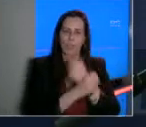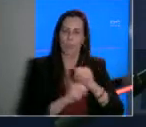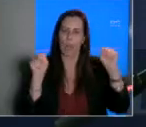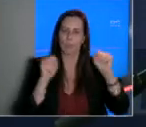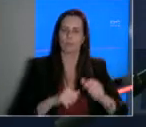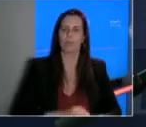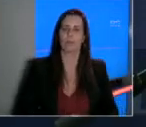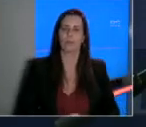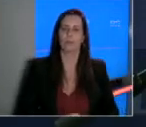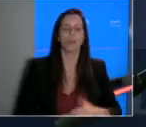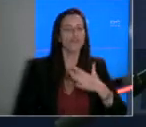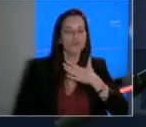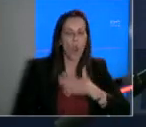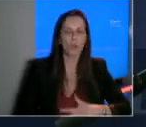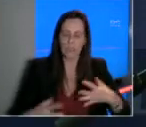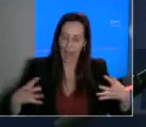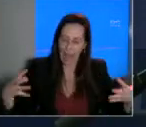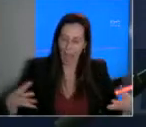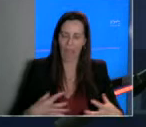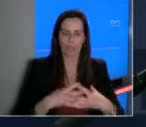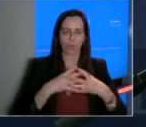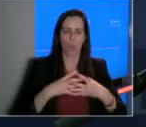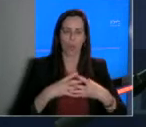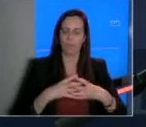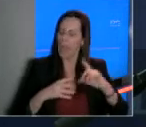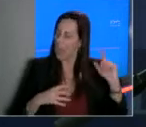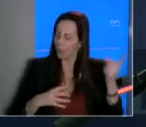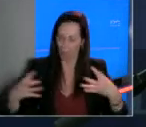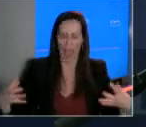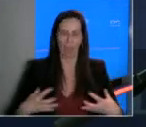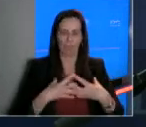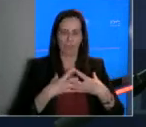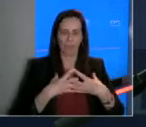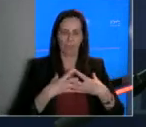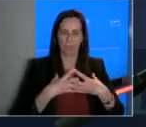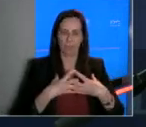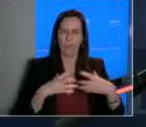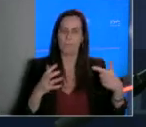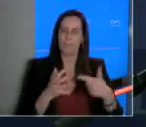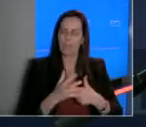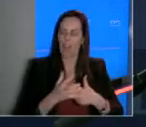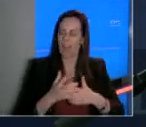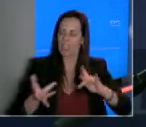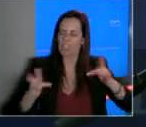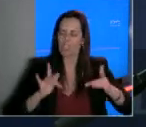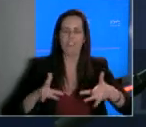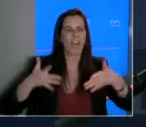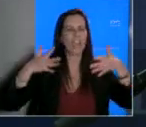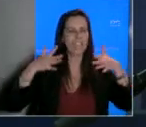הדמוקרטית, שרוצה לאחד את החברה הישראלית על כל מגזריה, נוכח השיסוי,